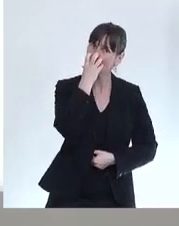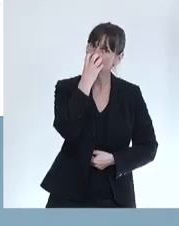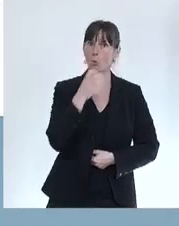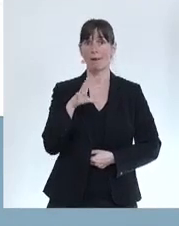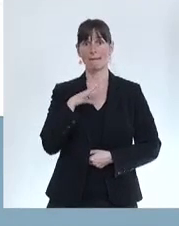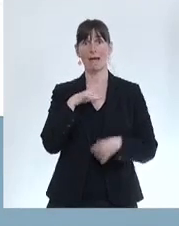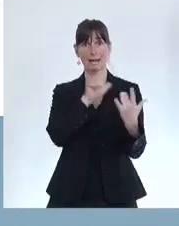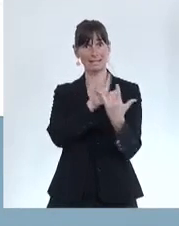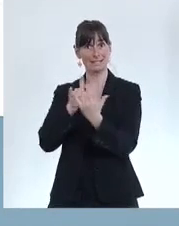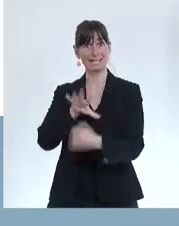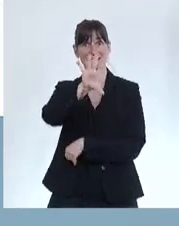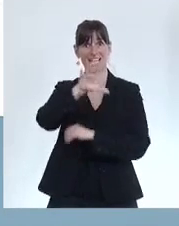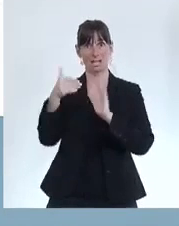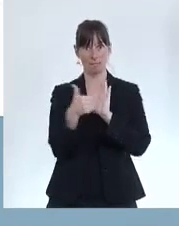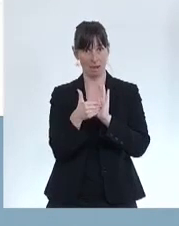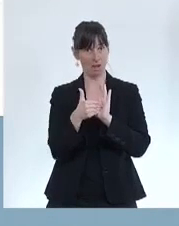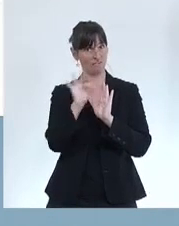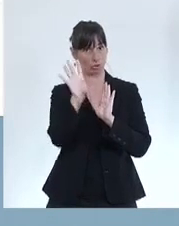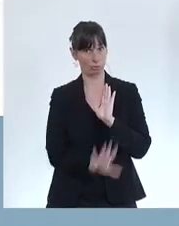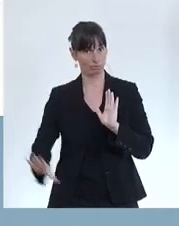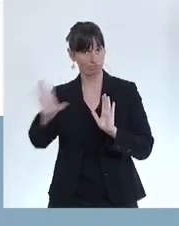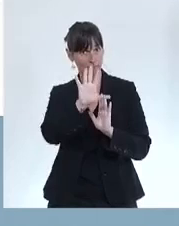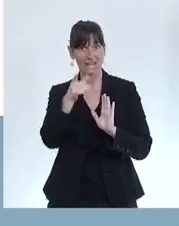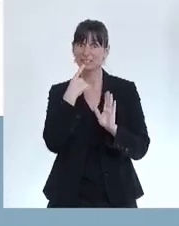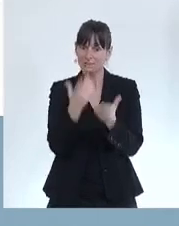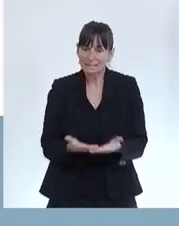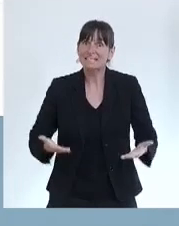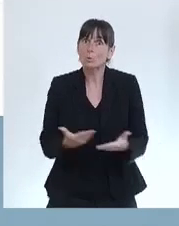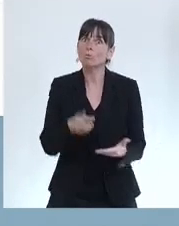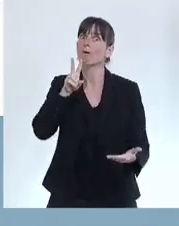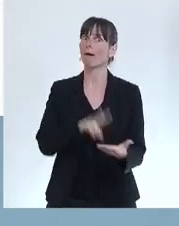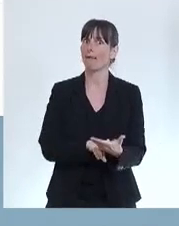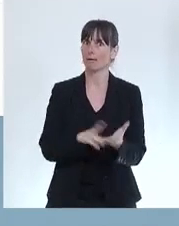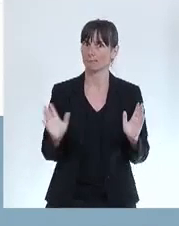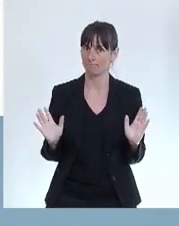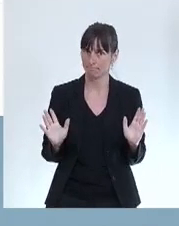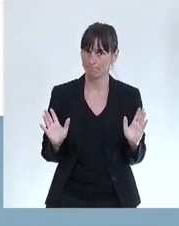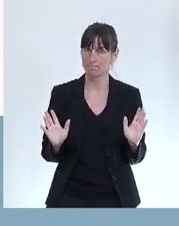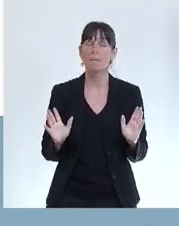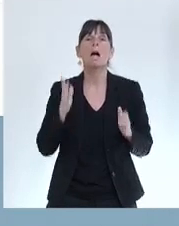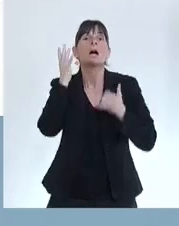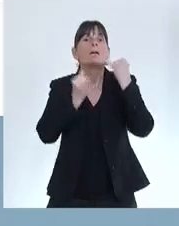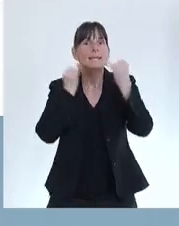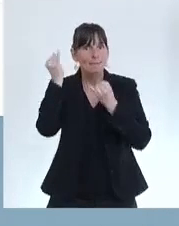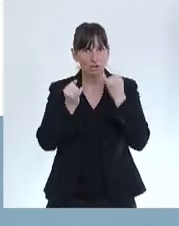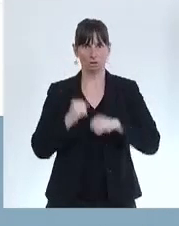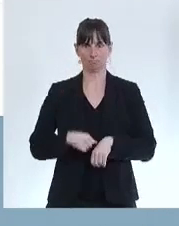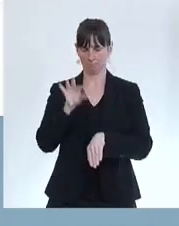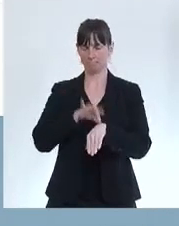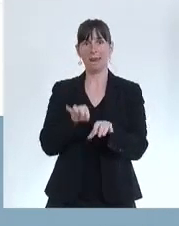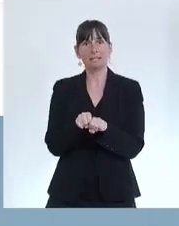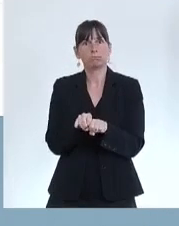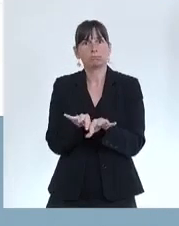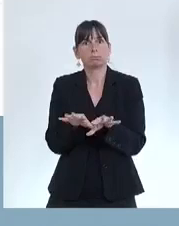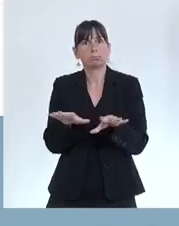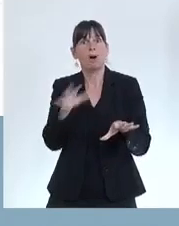entière. C'est notre capacité de réanimation. Si l'épidémie se développe sur le territoire, au